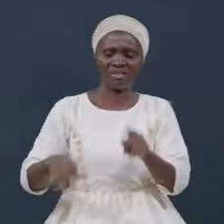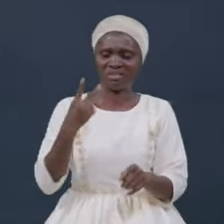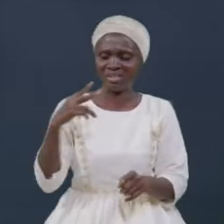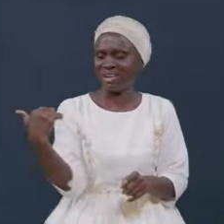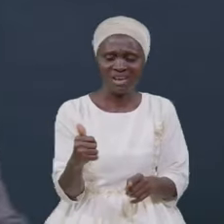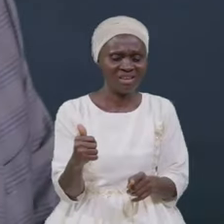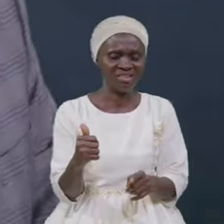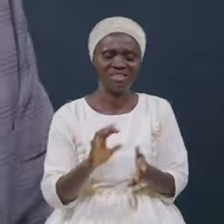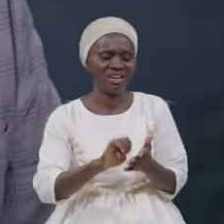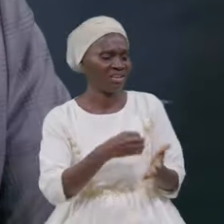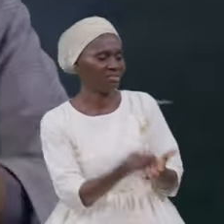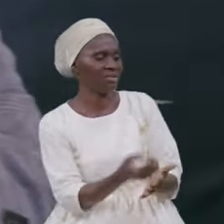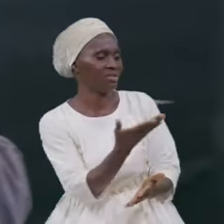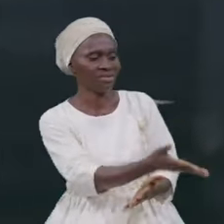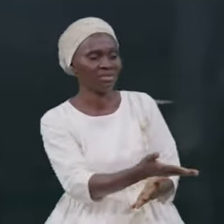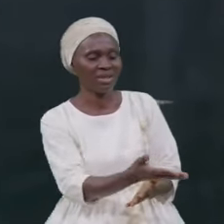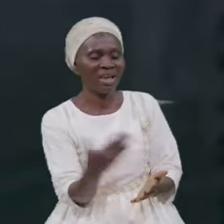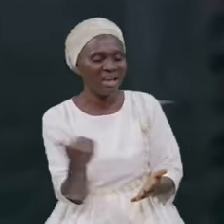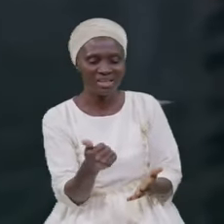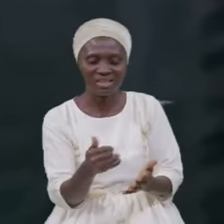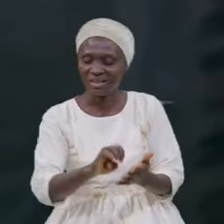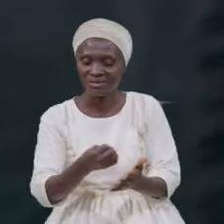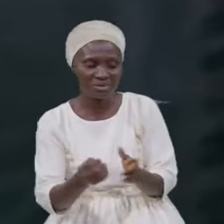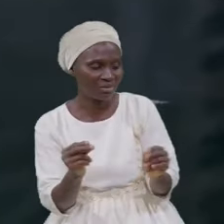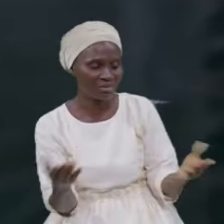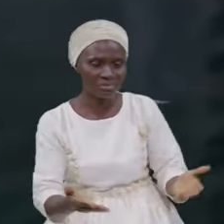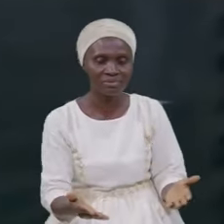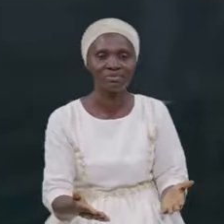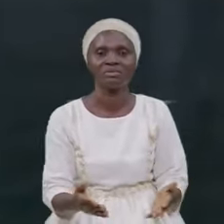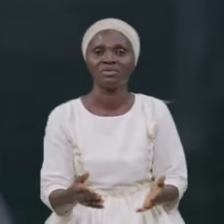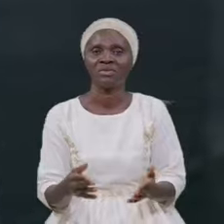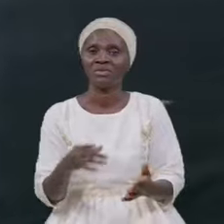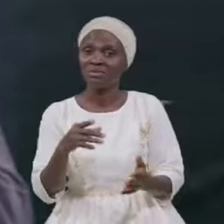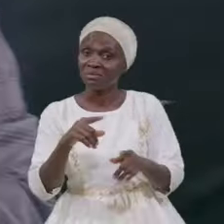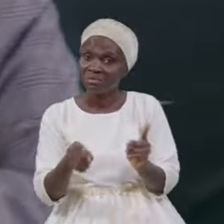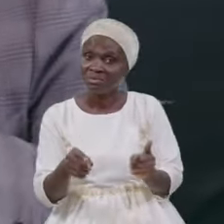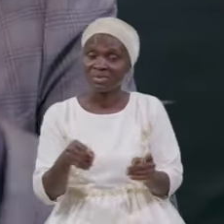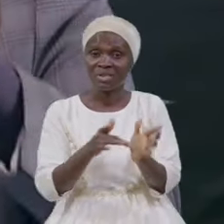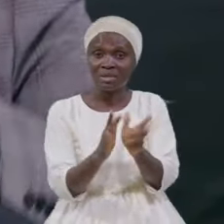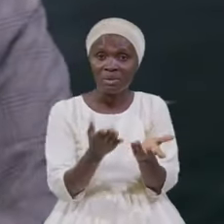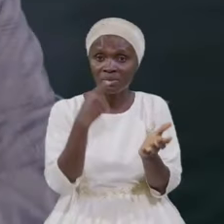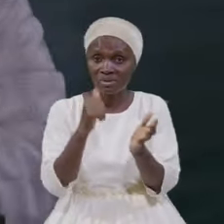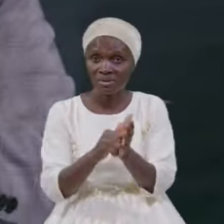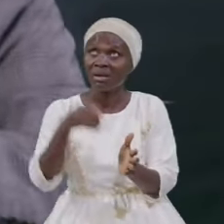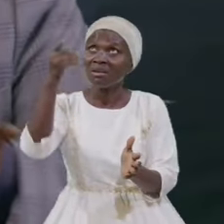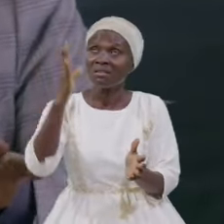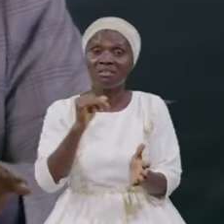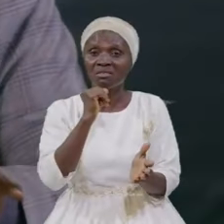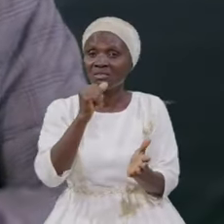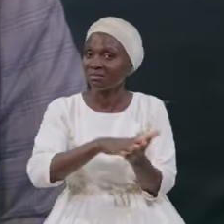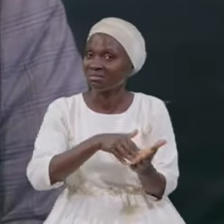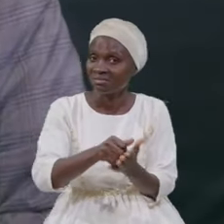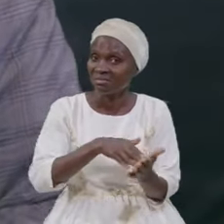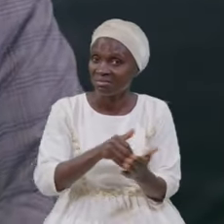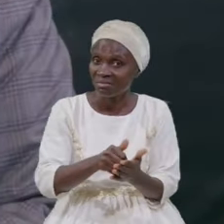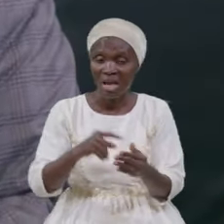dans l'accomplissement de la promesse. Il est seulement patient pour vous et pour moi. Mais il